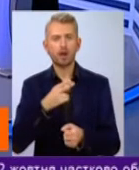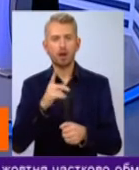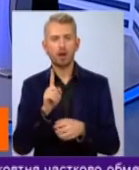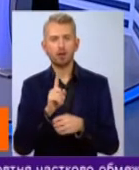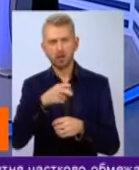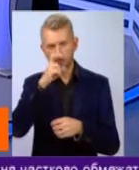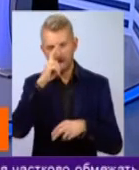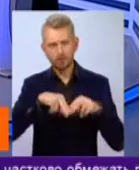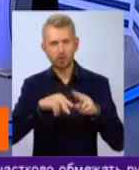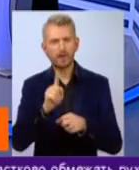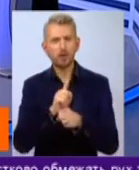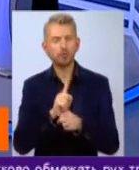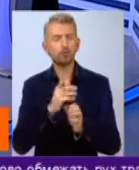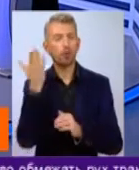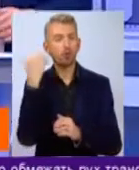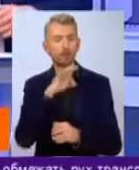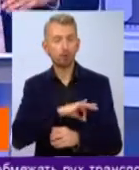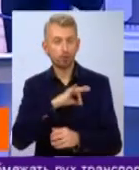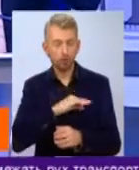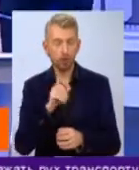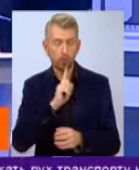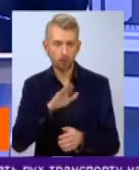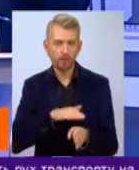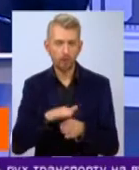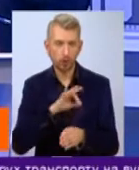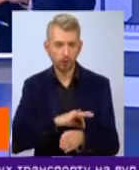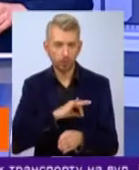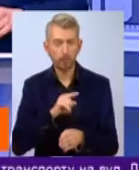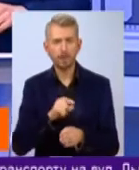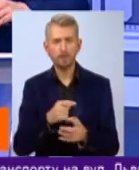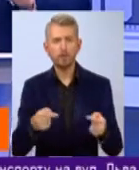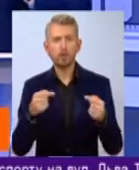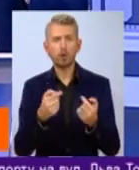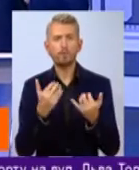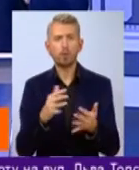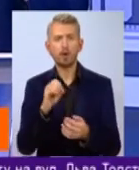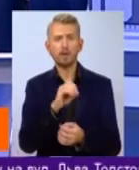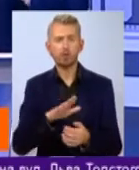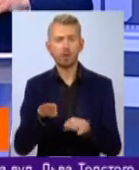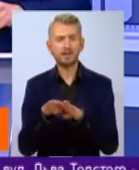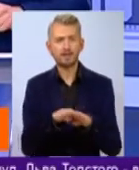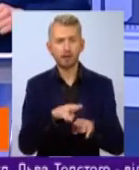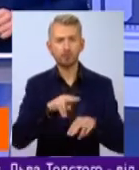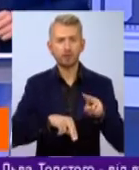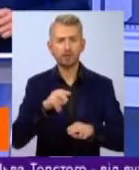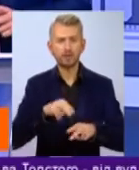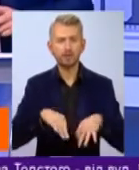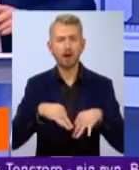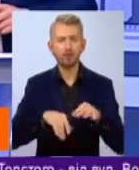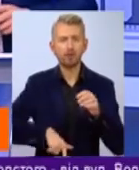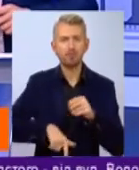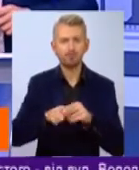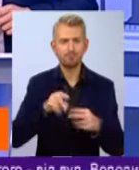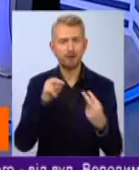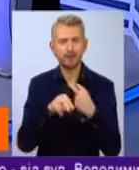використовували колись, поки що в повній мірі використовуємо, вони відповідають плюс-мінус вимогам європейських стандартів будівництвом автомагістралі. Як швидко ми